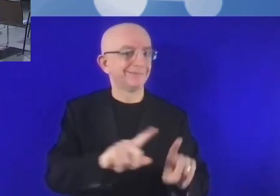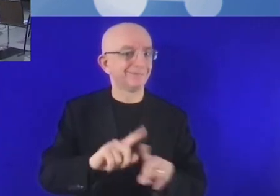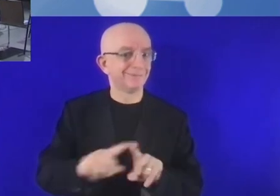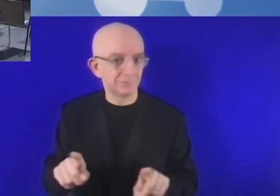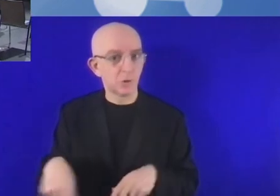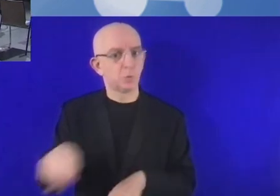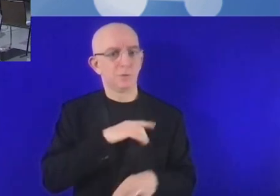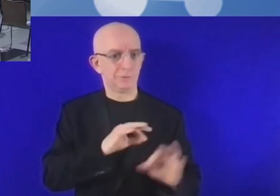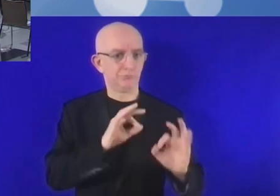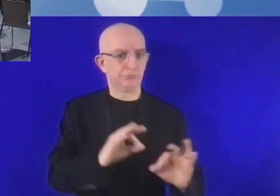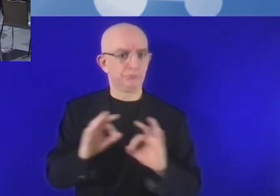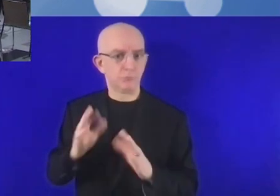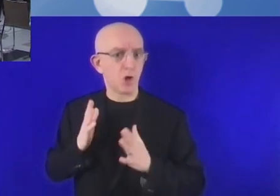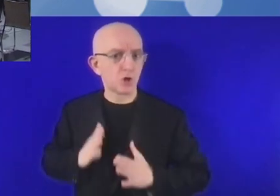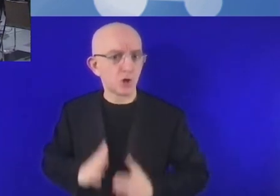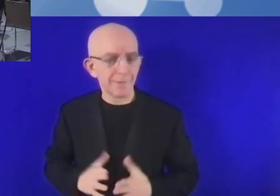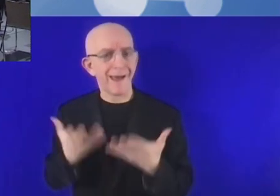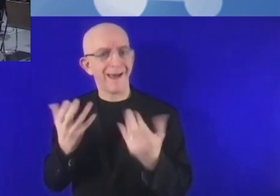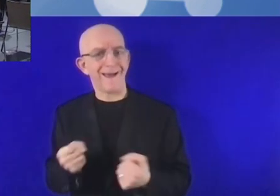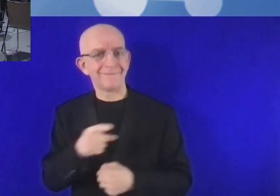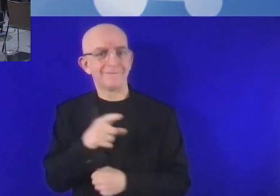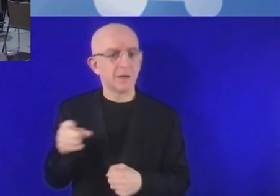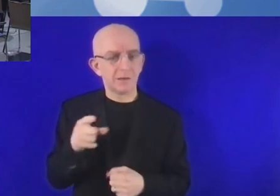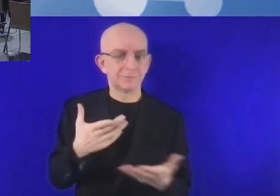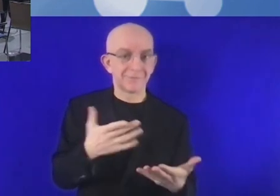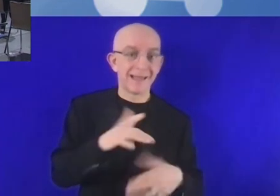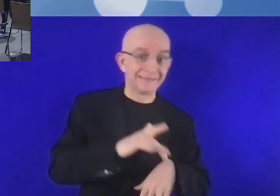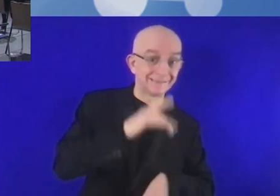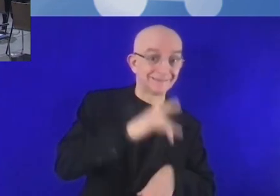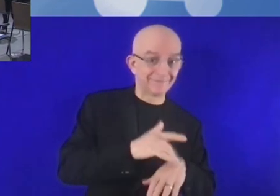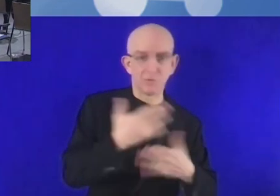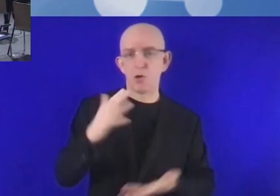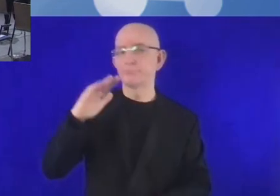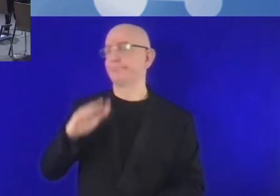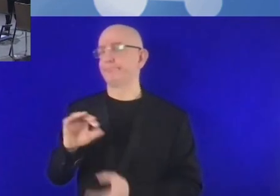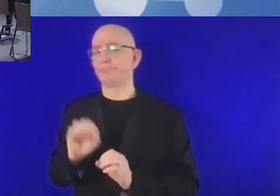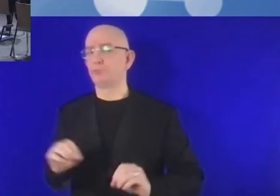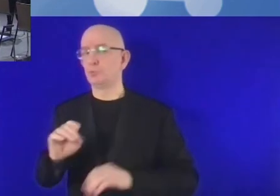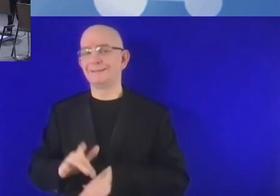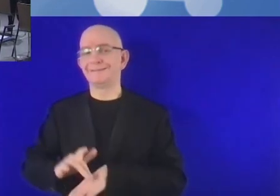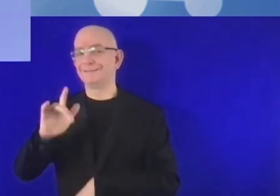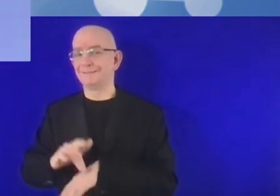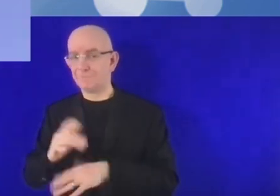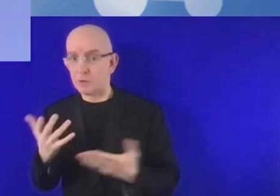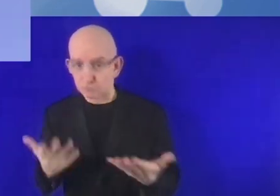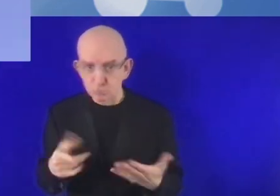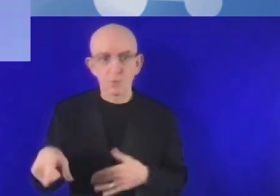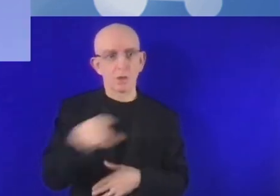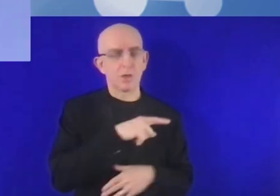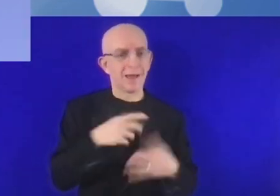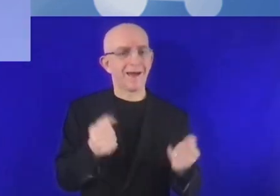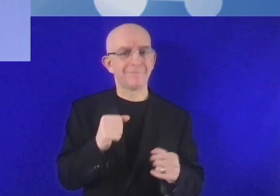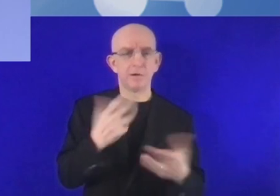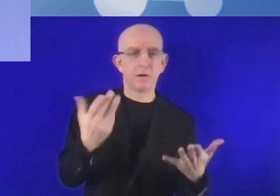mniej znaczących różnic. A to oznacza, że my, ludzie,